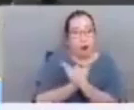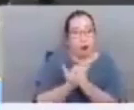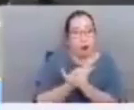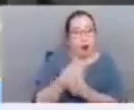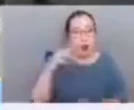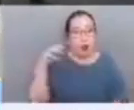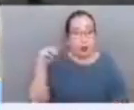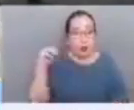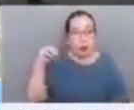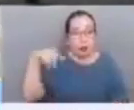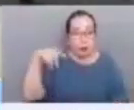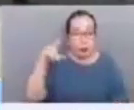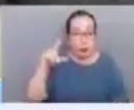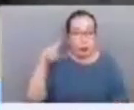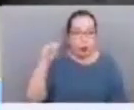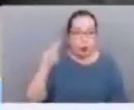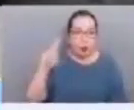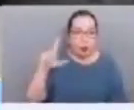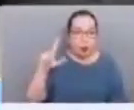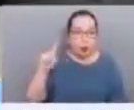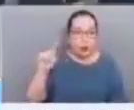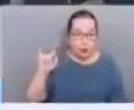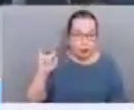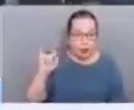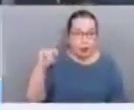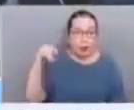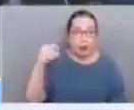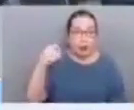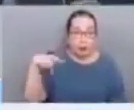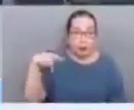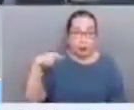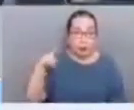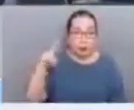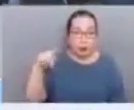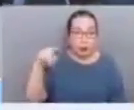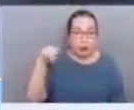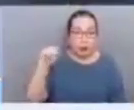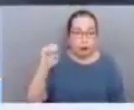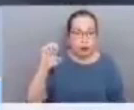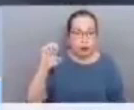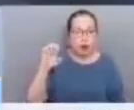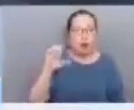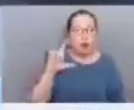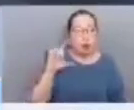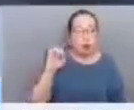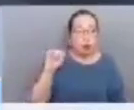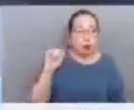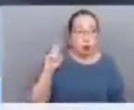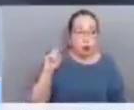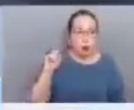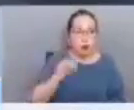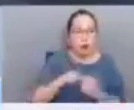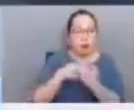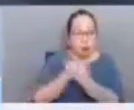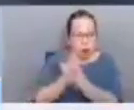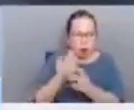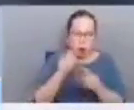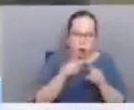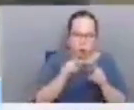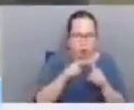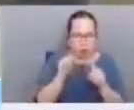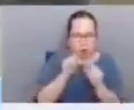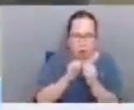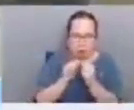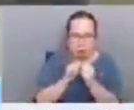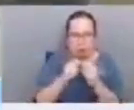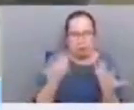30%, 36%, or 3% a month. Ang ginawa namin yung sekrake, kahit 3 months miyembro ka pa lang,